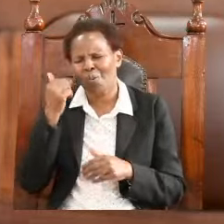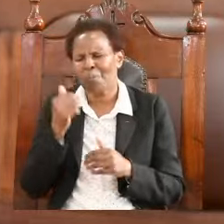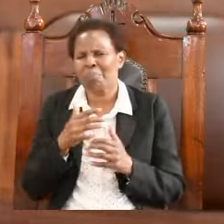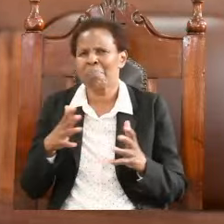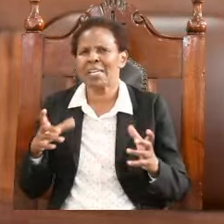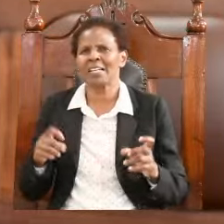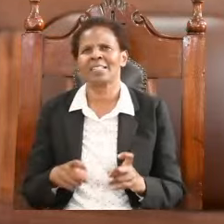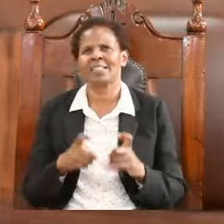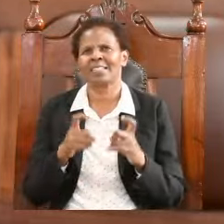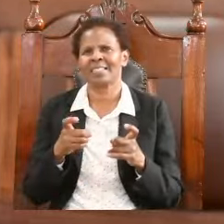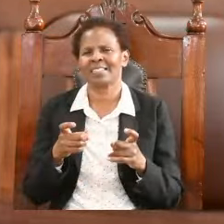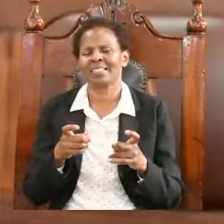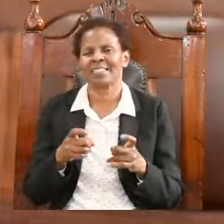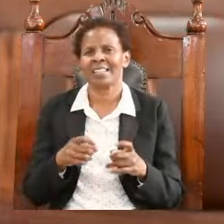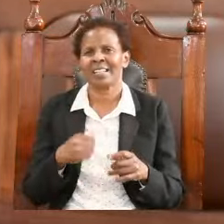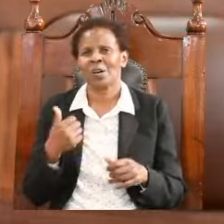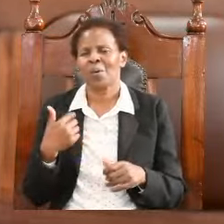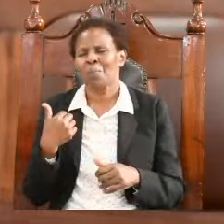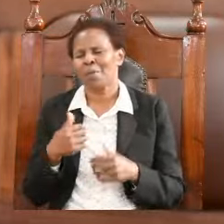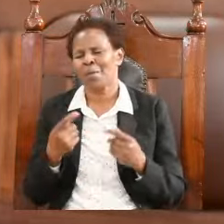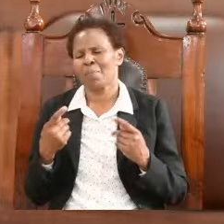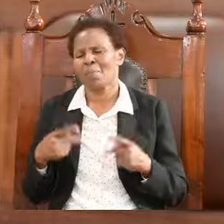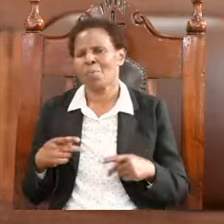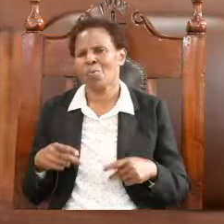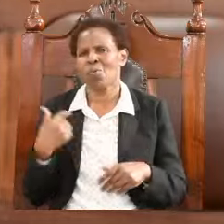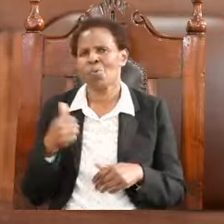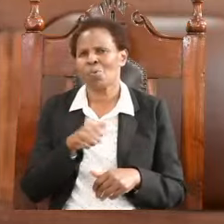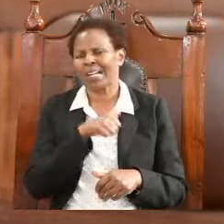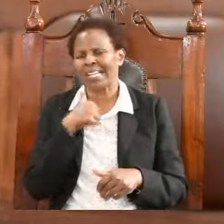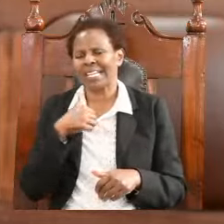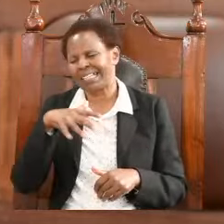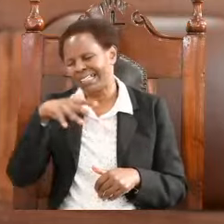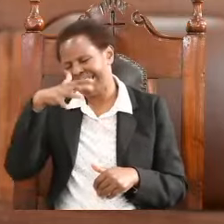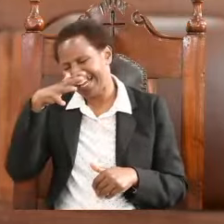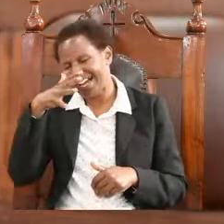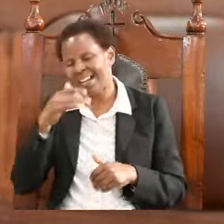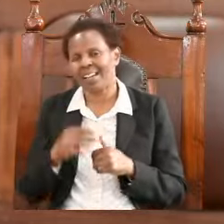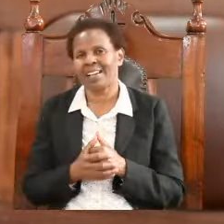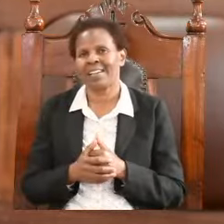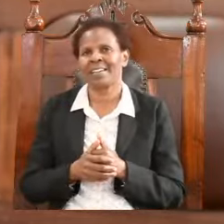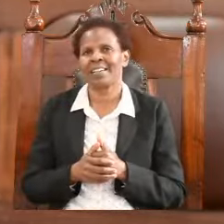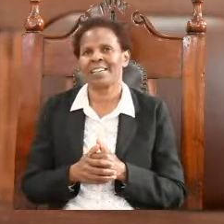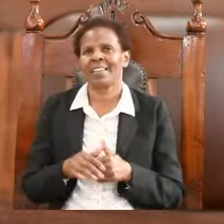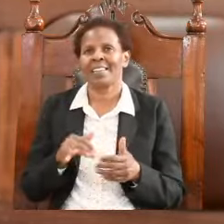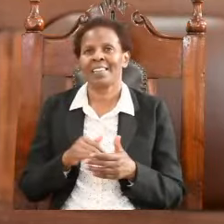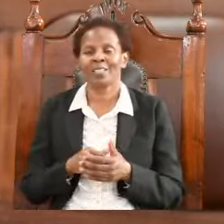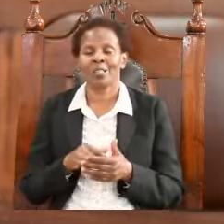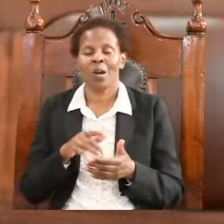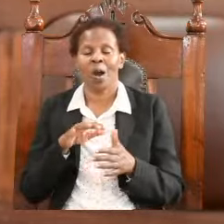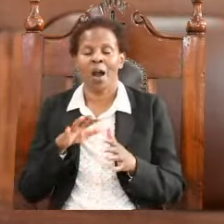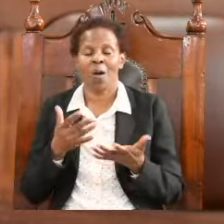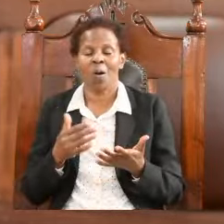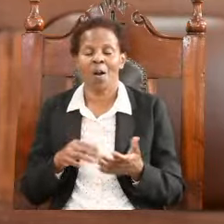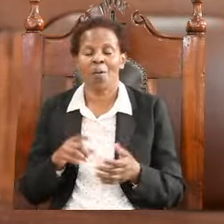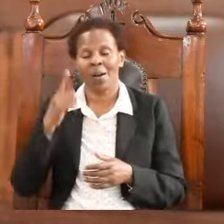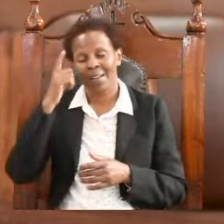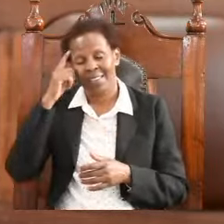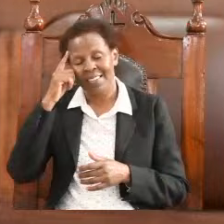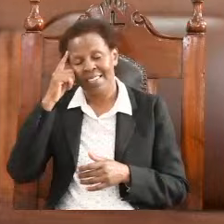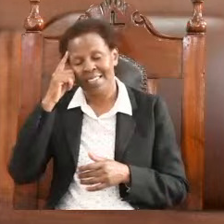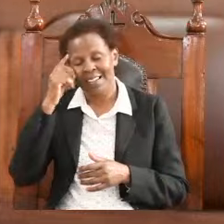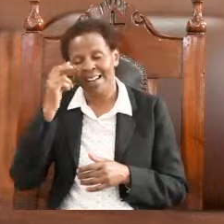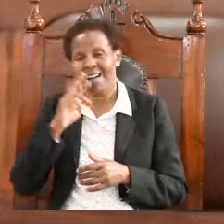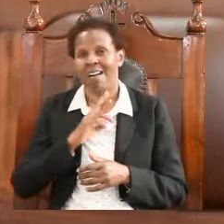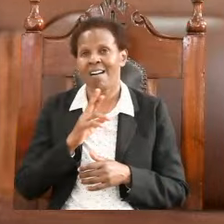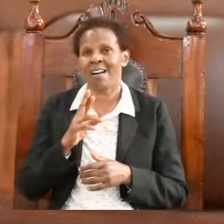know tugeciri uhoro wa andu aria moraganaga andu mahenanagia andu mekaga kunye kuo meciria maito matengagira kana